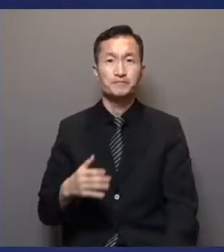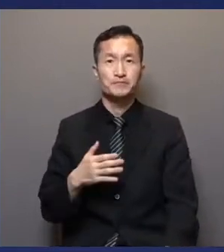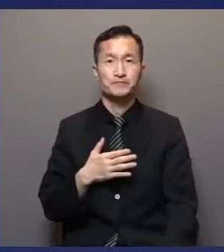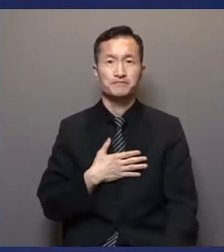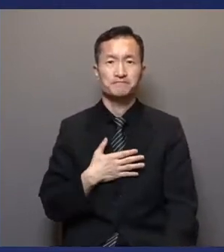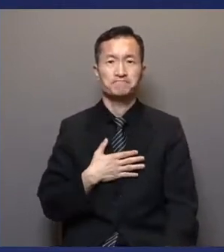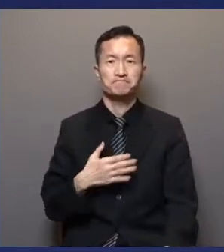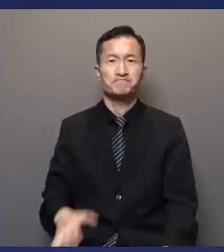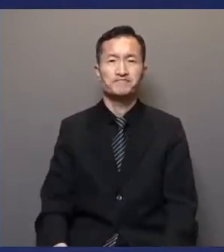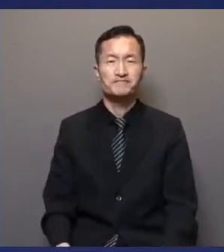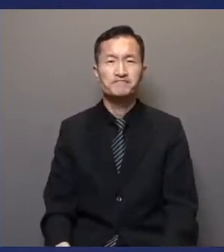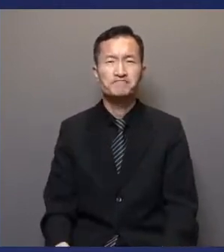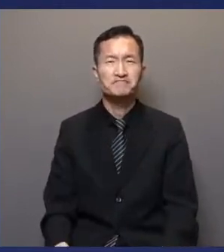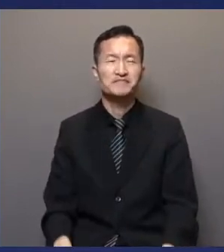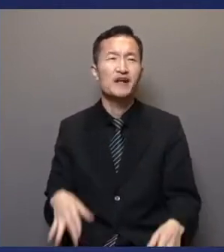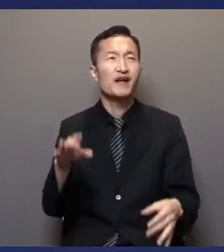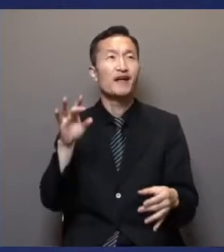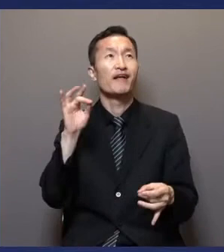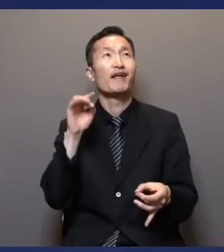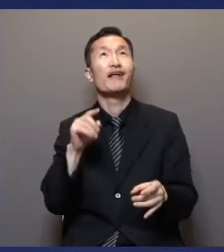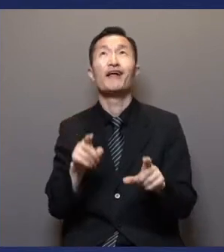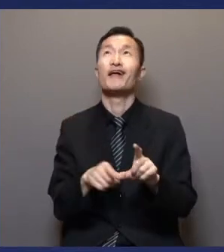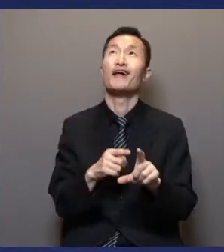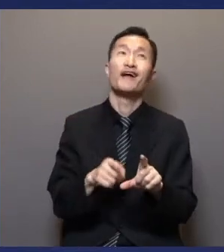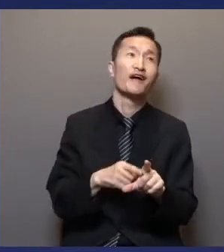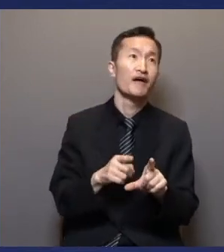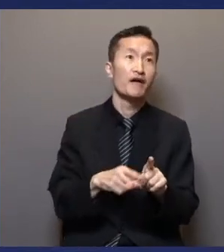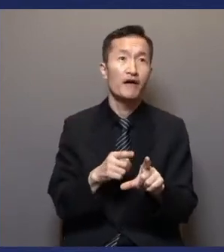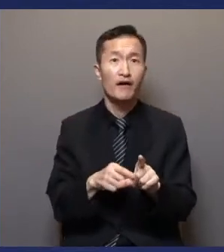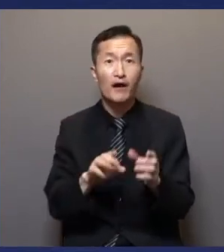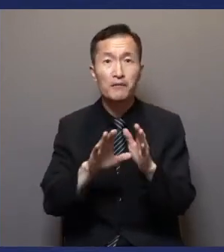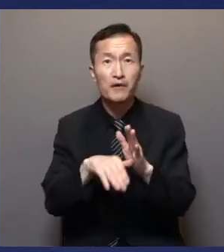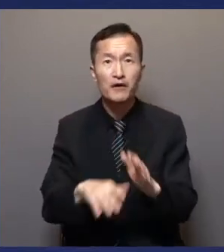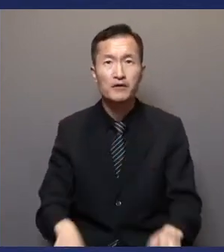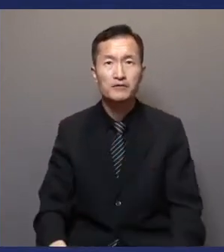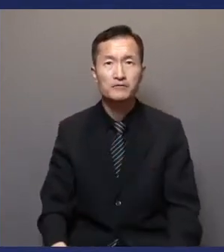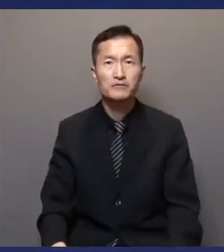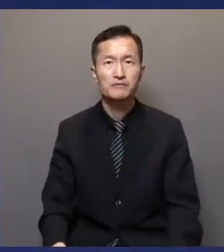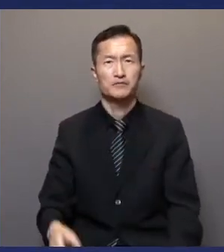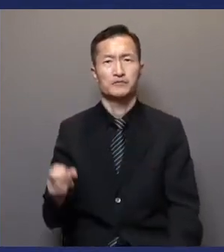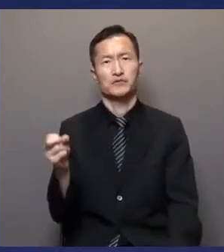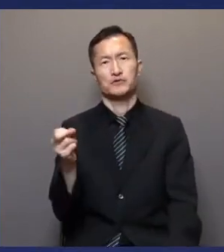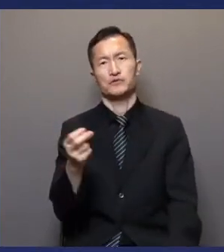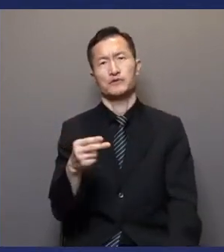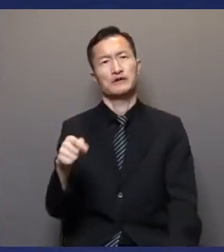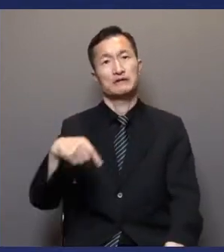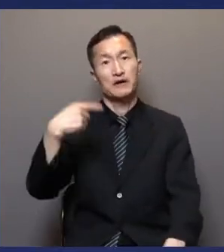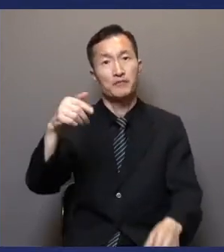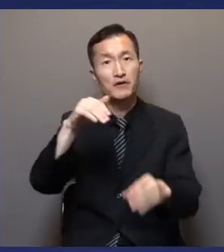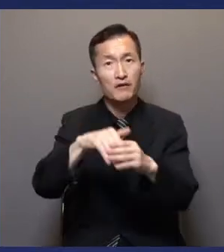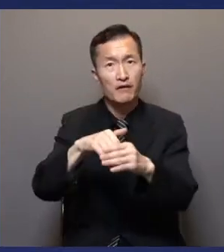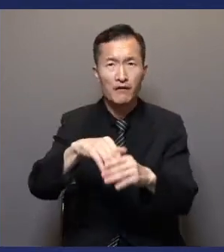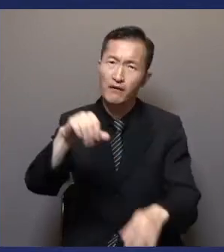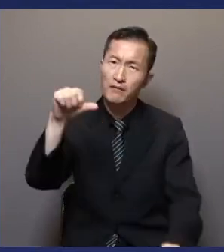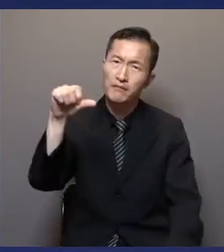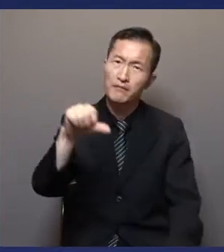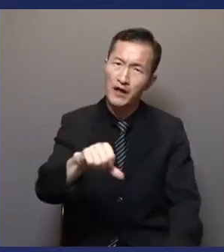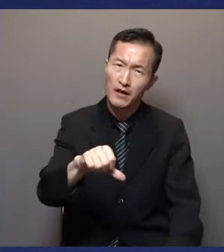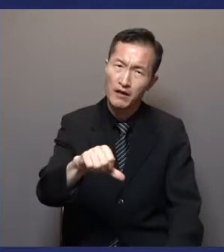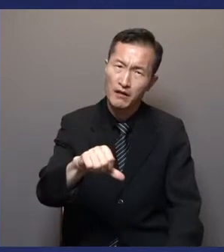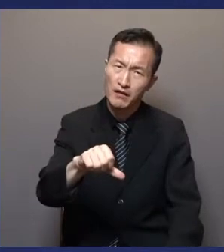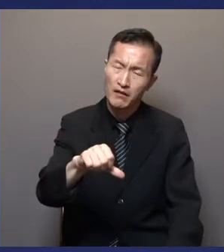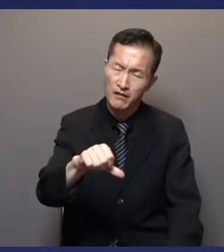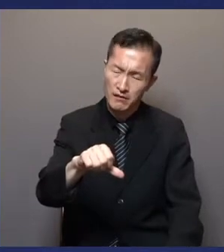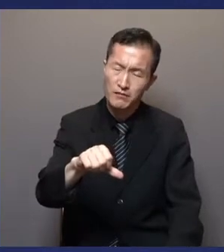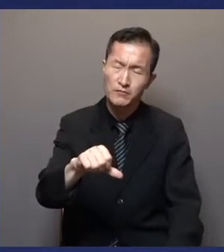자칫 우리가 여기서 방심하고 변화와 혁신을 제대로 하지 않으면 또다시 우리 다음 선거 진다고 감히